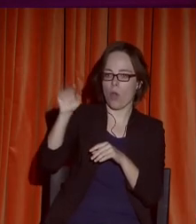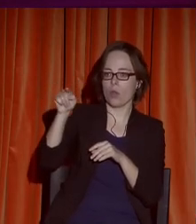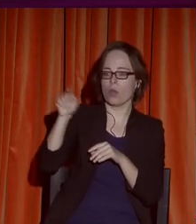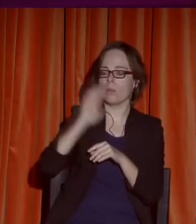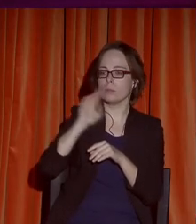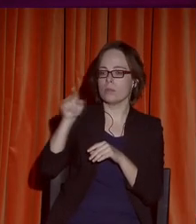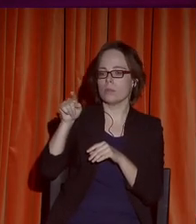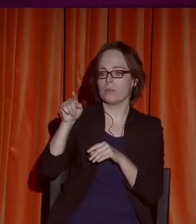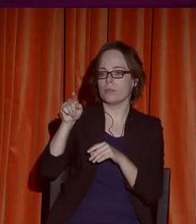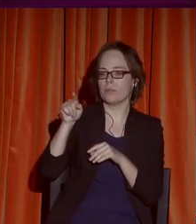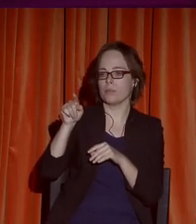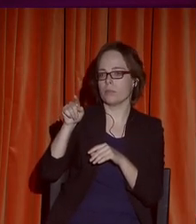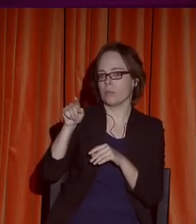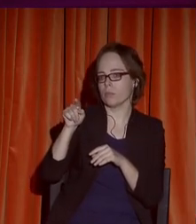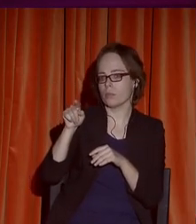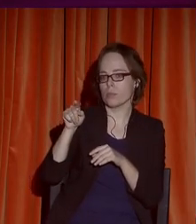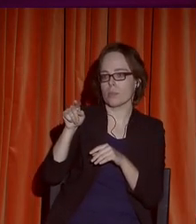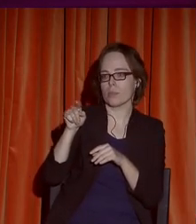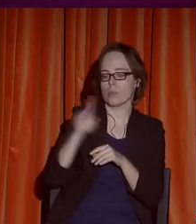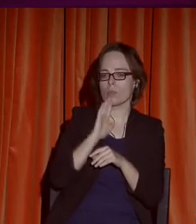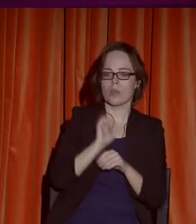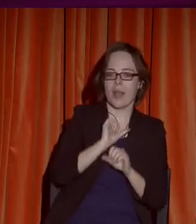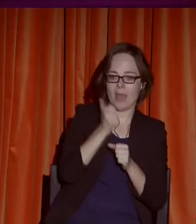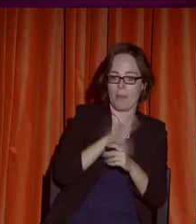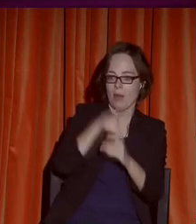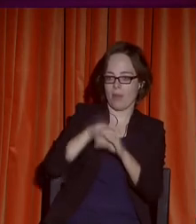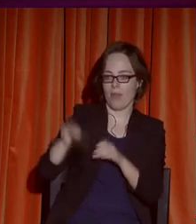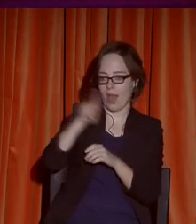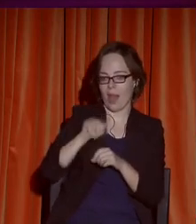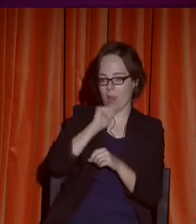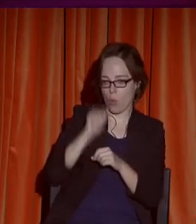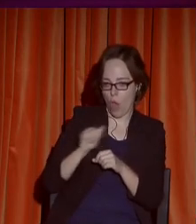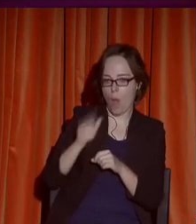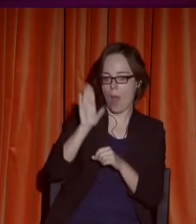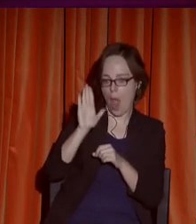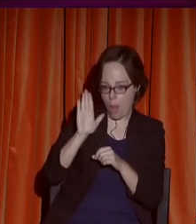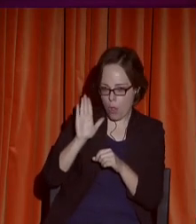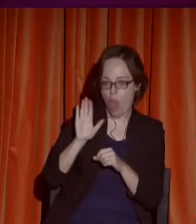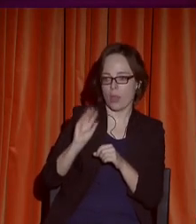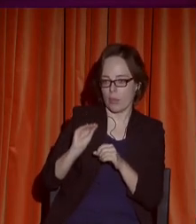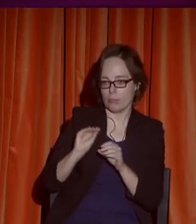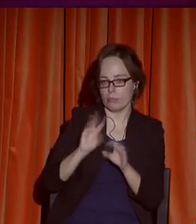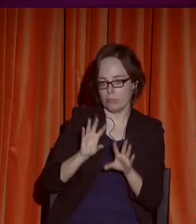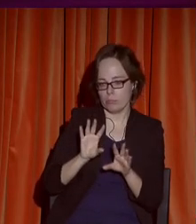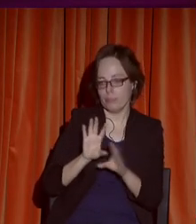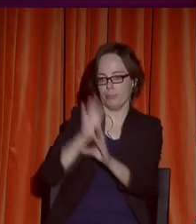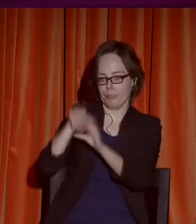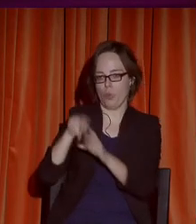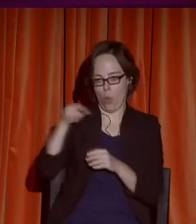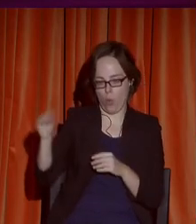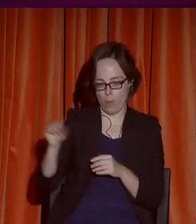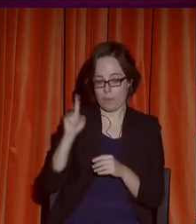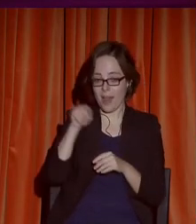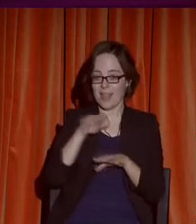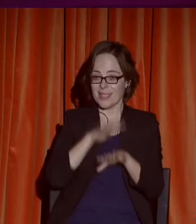antechambre, to był taki przedpokój, prawda? Najpierw przystępowaliśmy do systemu Rady Europy, potem, żeby następnie stać się członkiem Unii Europejskiej, ale ten